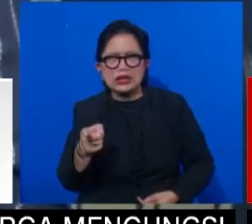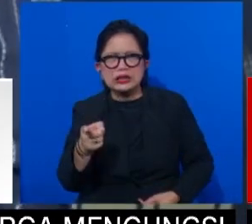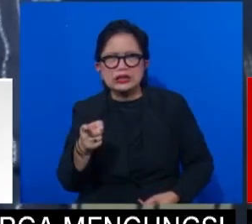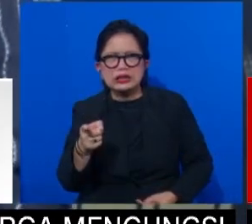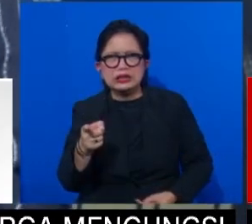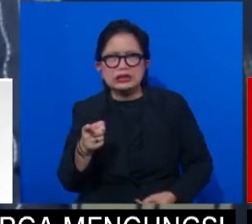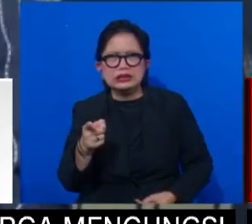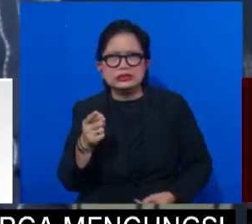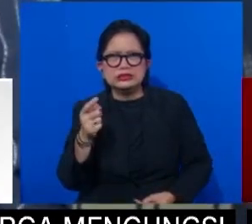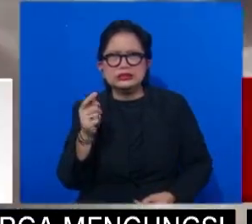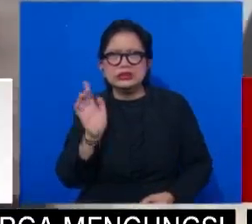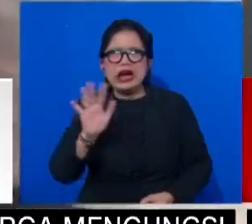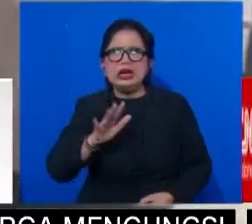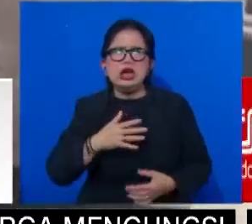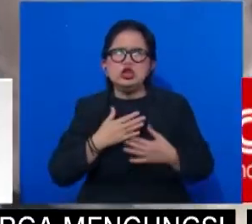seperti tanpa dasar penyesalan.